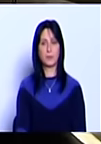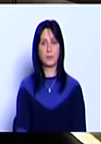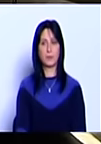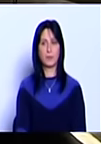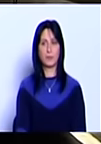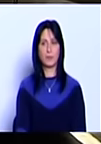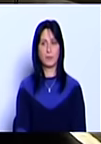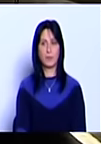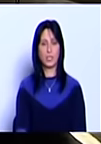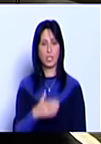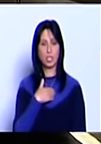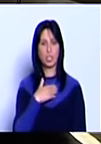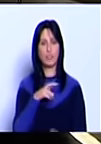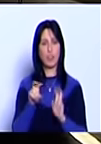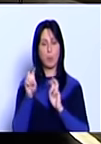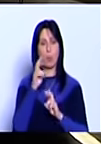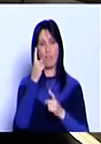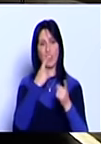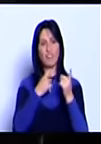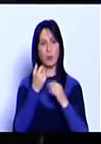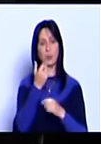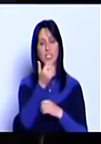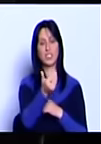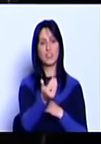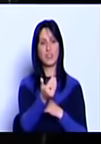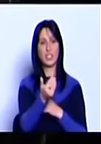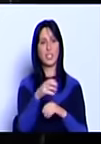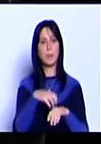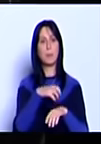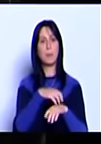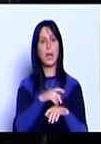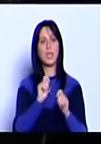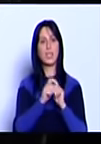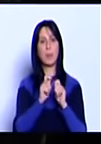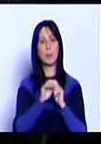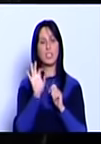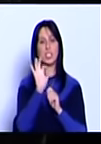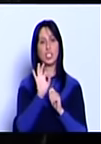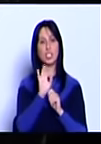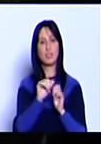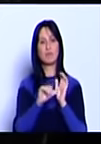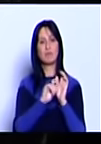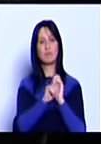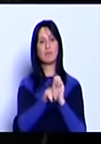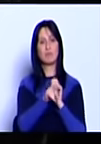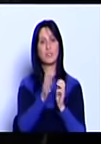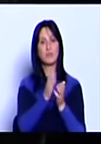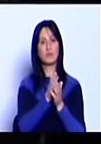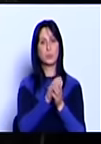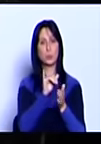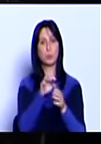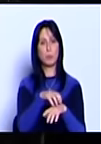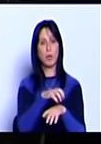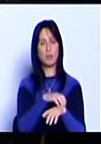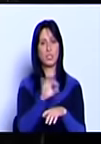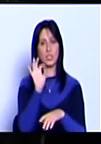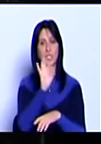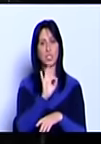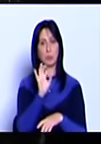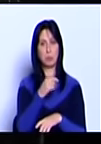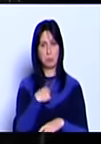კახაბერ, ჩვენ მოვიძიეთ ინფორმაცია თქვენი პარტიის დაფინანსების შესახებ, შემოწირულობების თაობაზე